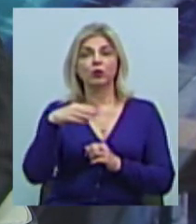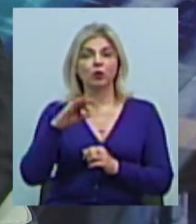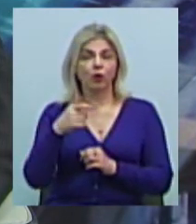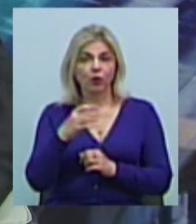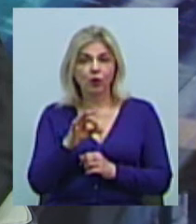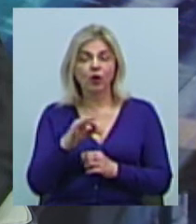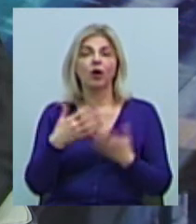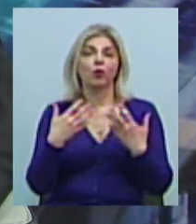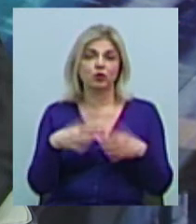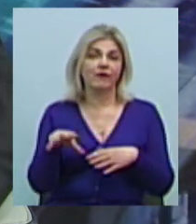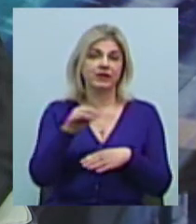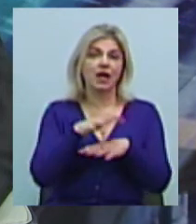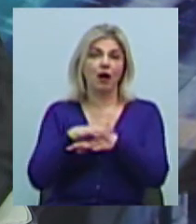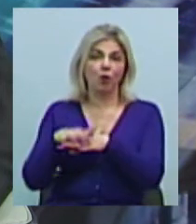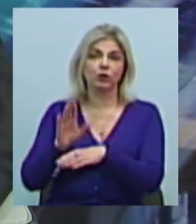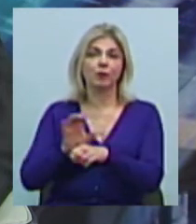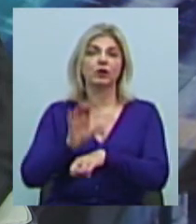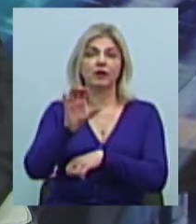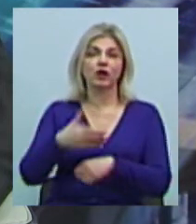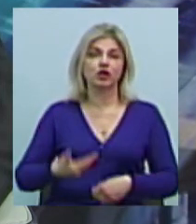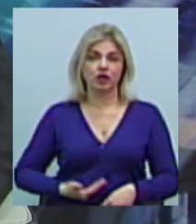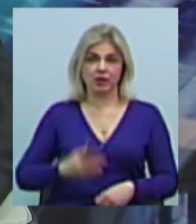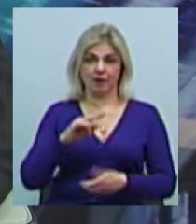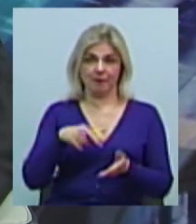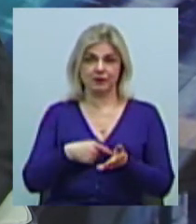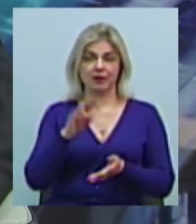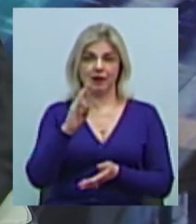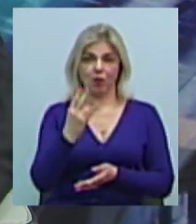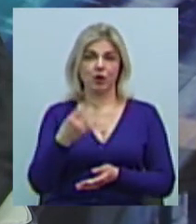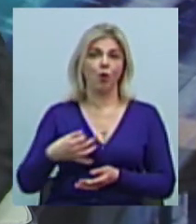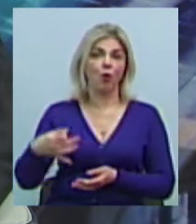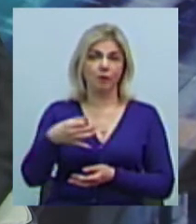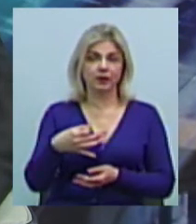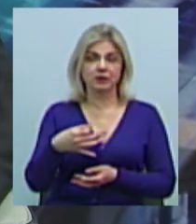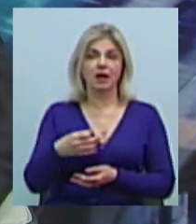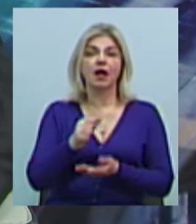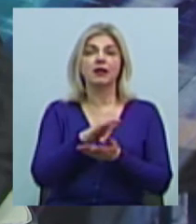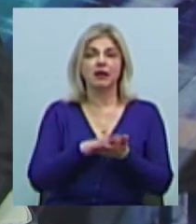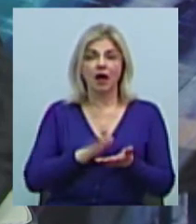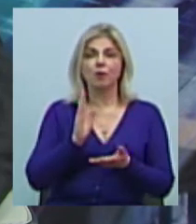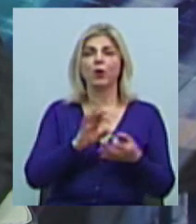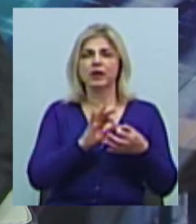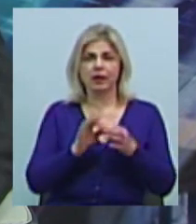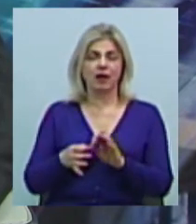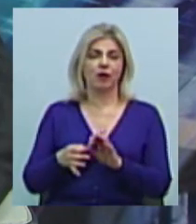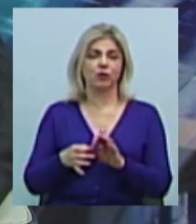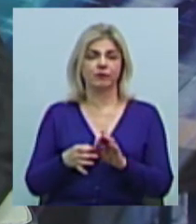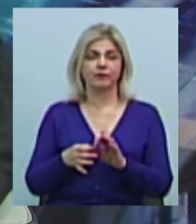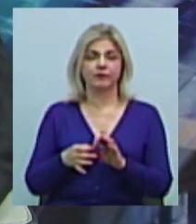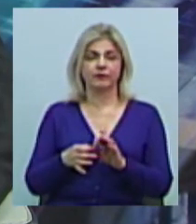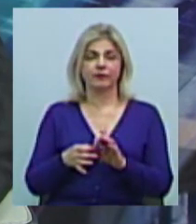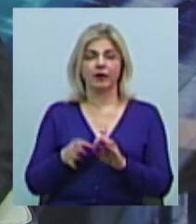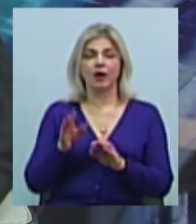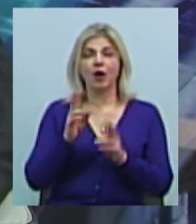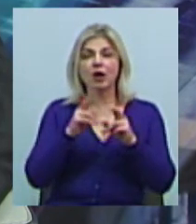всі рахунки будуть доставлятися мешканцям міста Миколаєва та області. Далі ми більш детально, я думаю, встановимося на цих